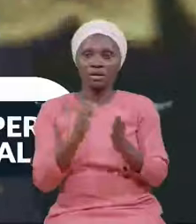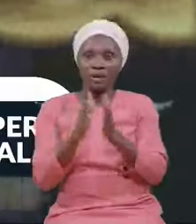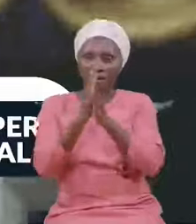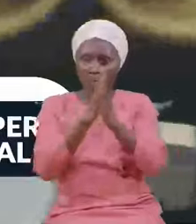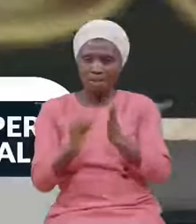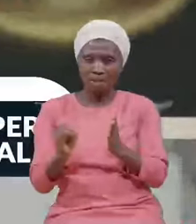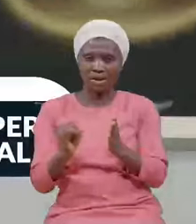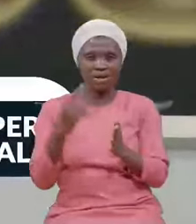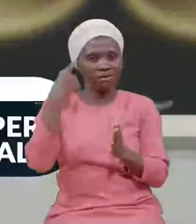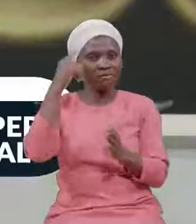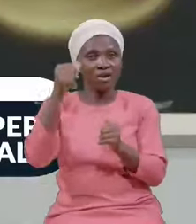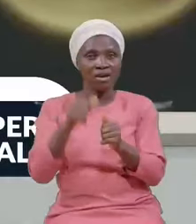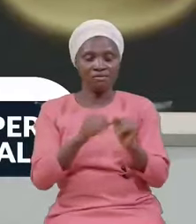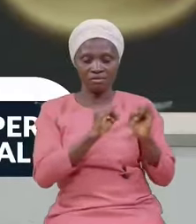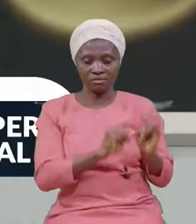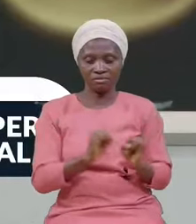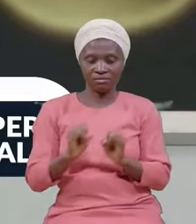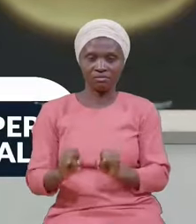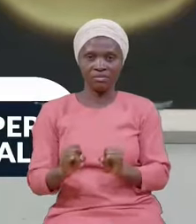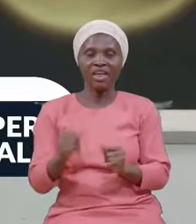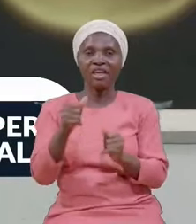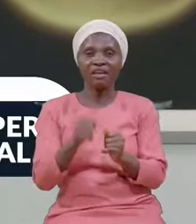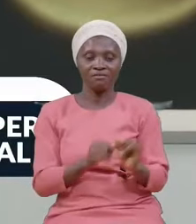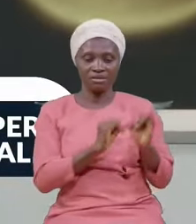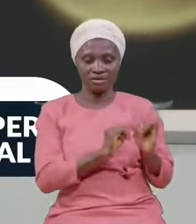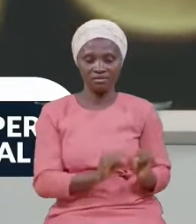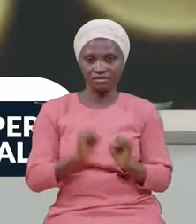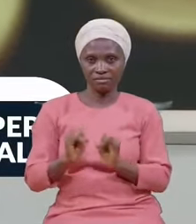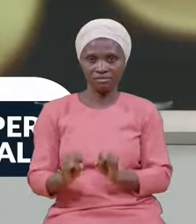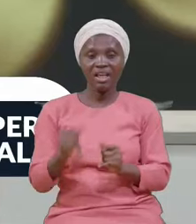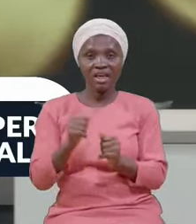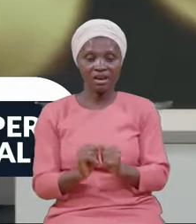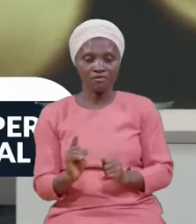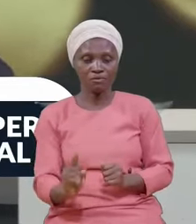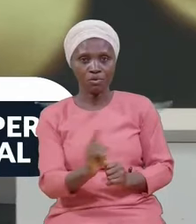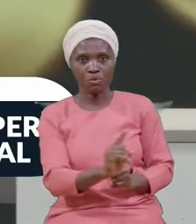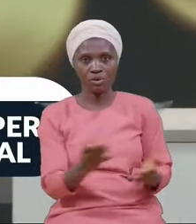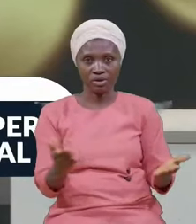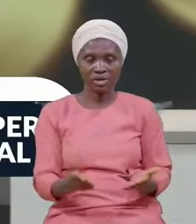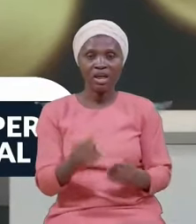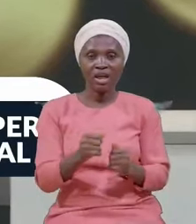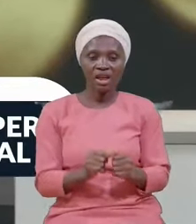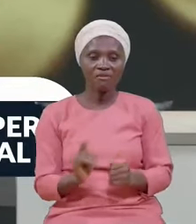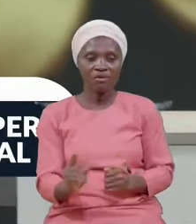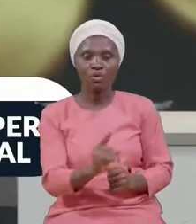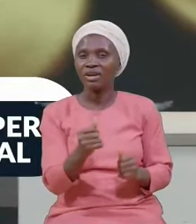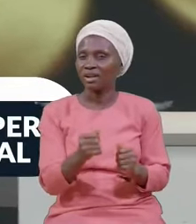guérisseur et aide, intercédant pour chaque individu. Chaque